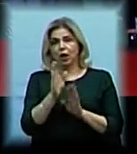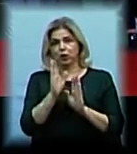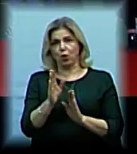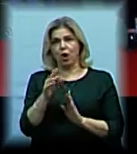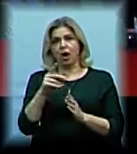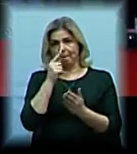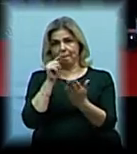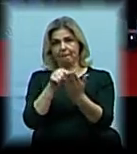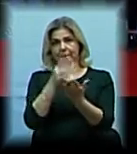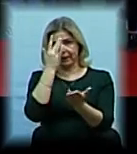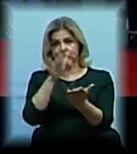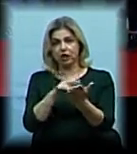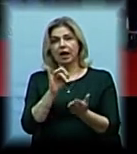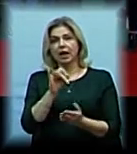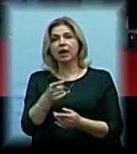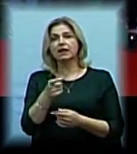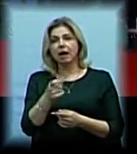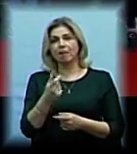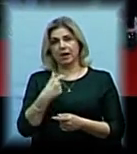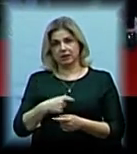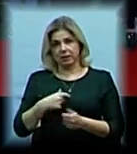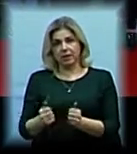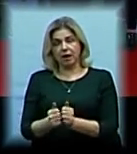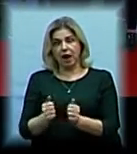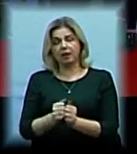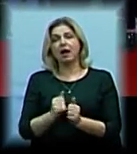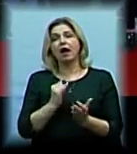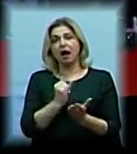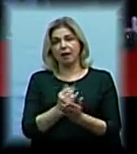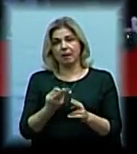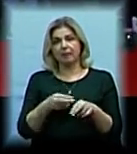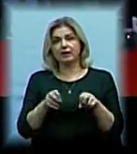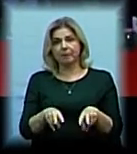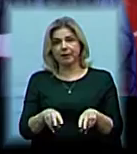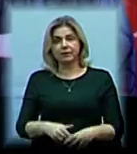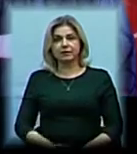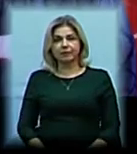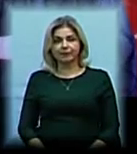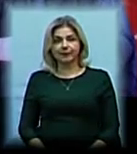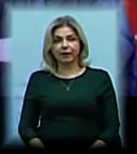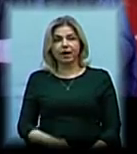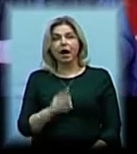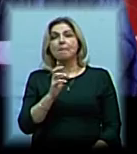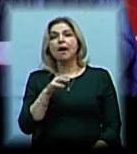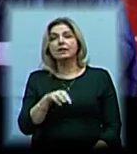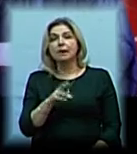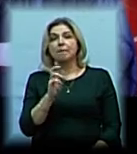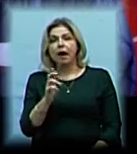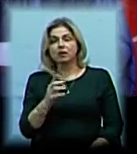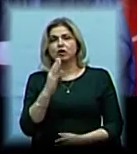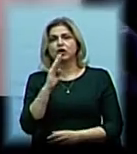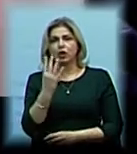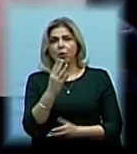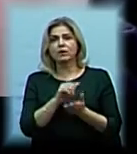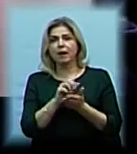мішень. Тримати поруч з собою заради безпеки. Ради безпеки. Максим Бас 4 роки займається